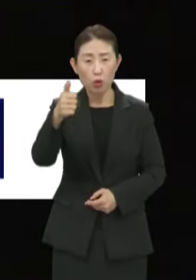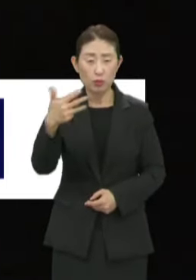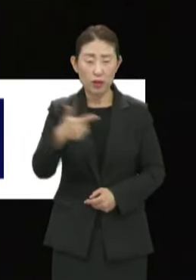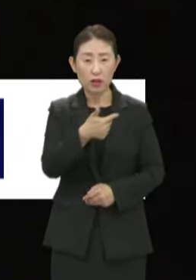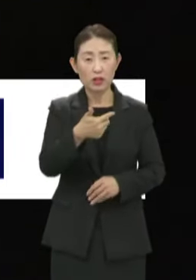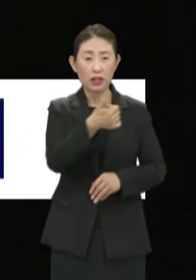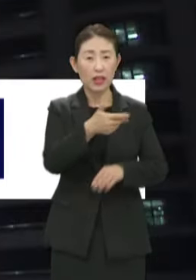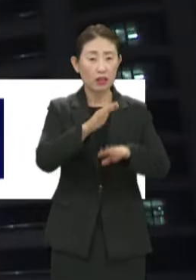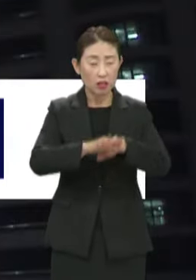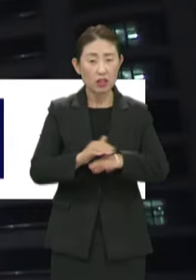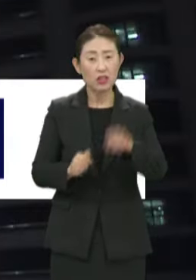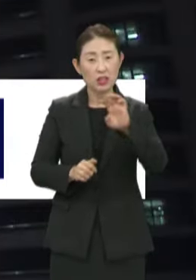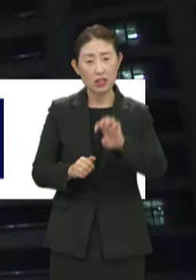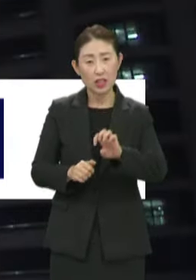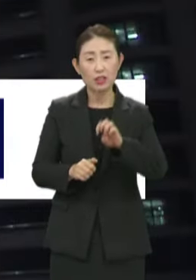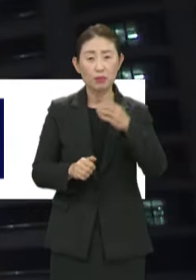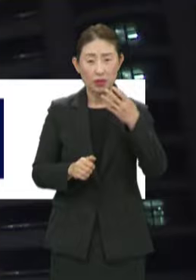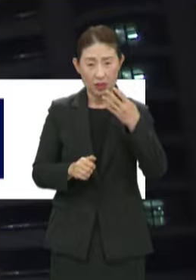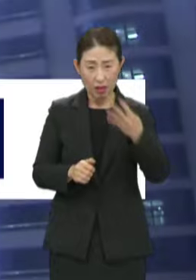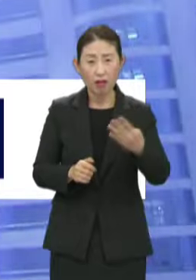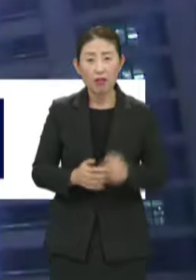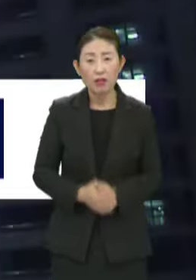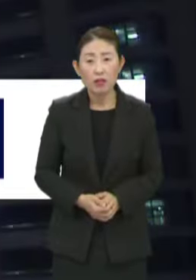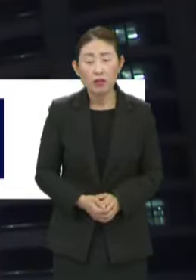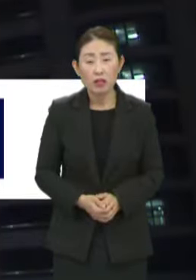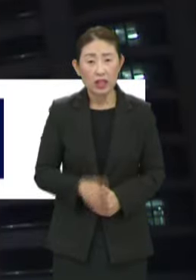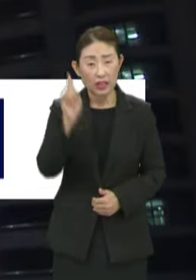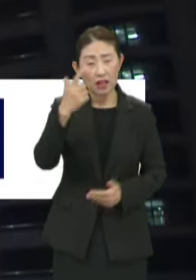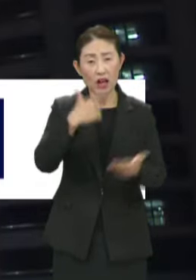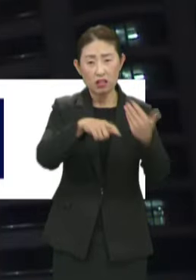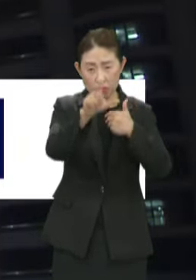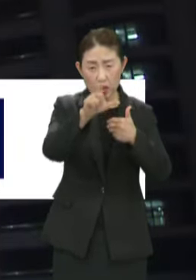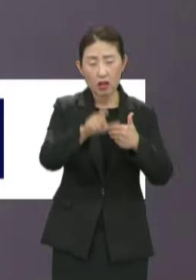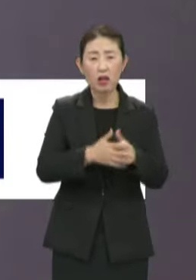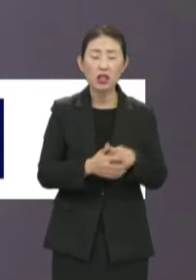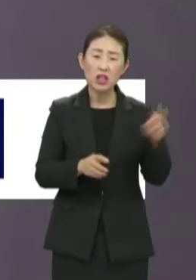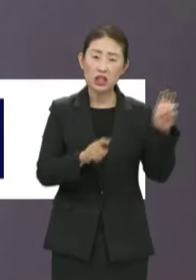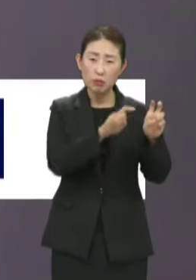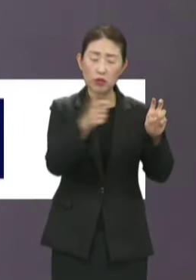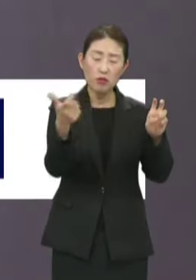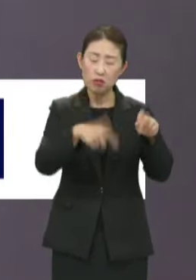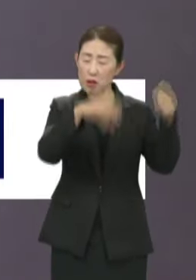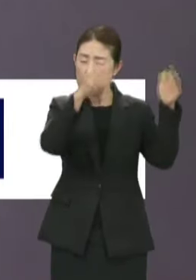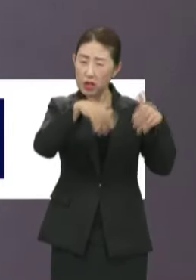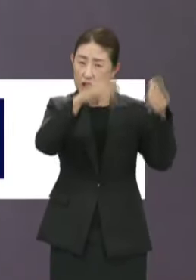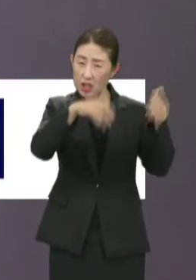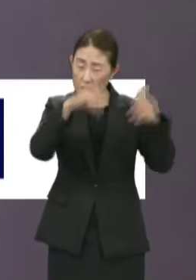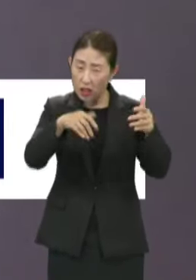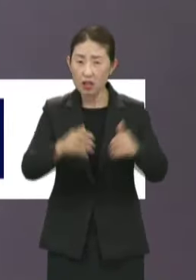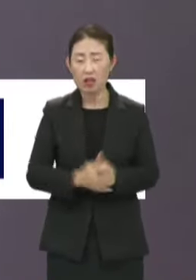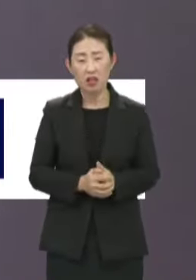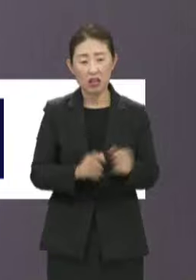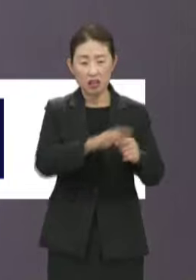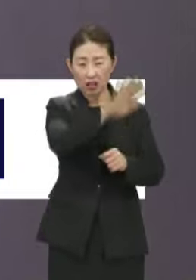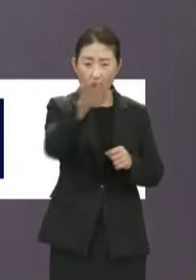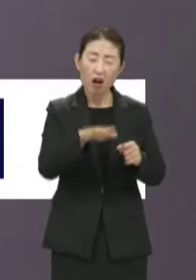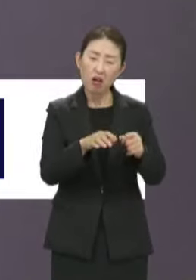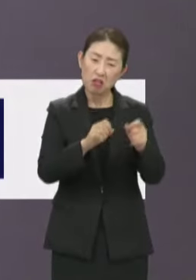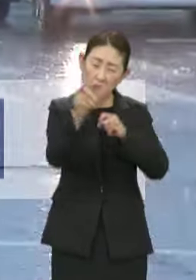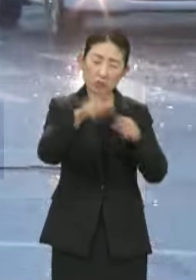대전 44mm 등입니다. 이번 비는 내일 오전까지 20에서 60mm의 비가 내리다가 대부분